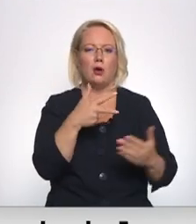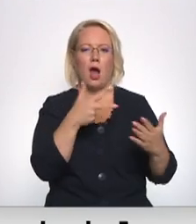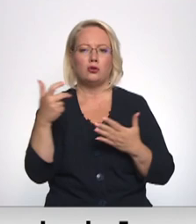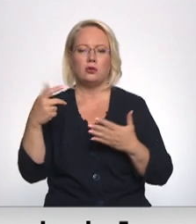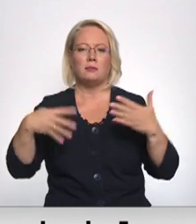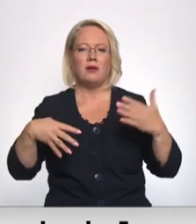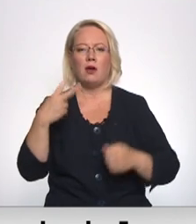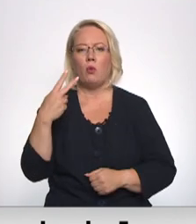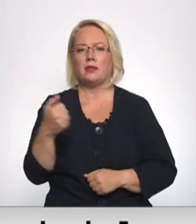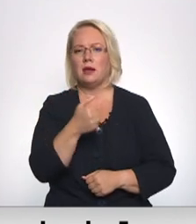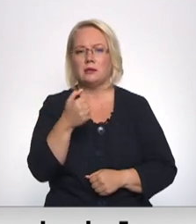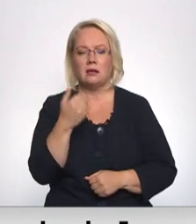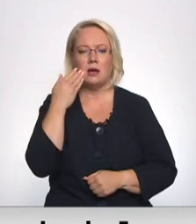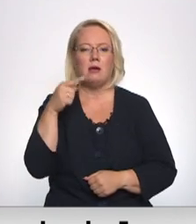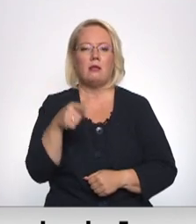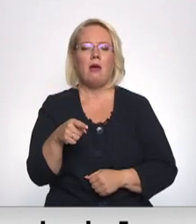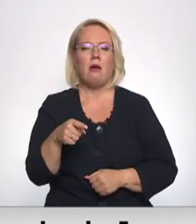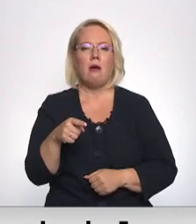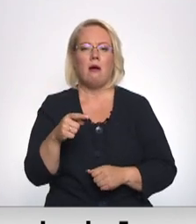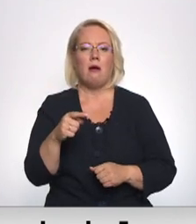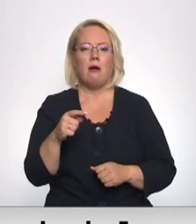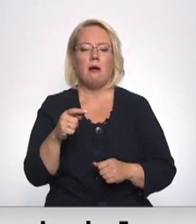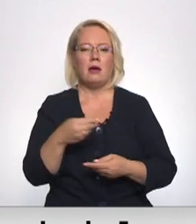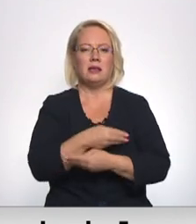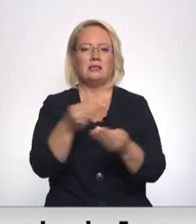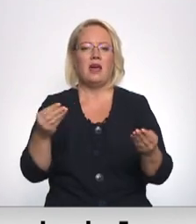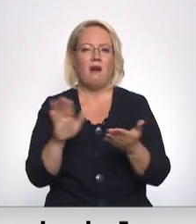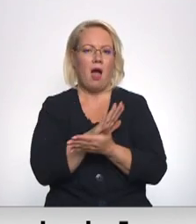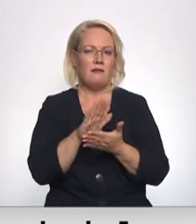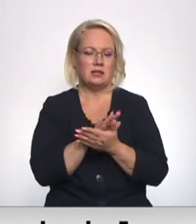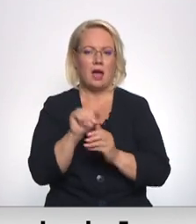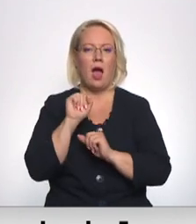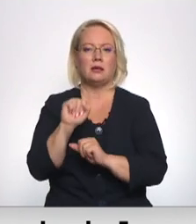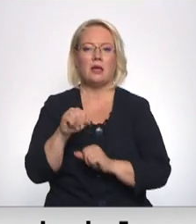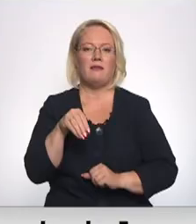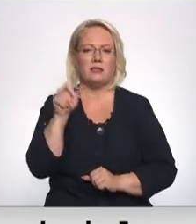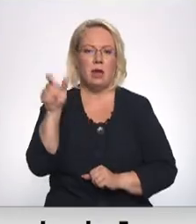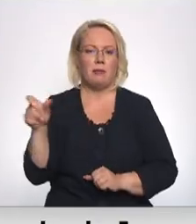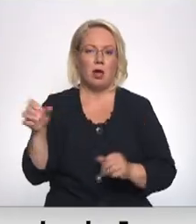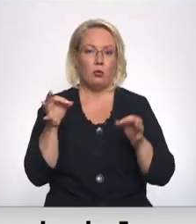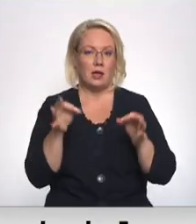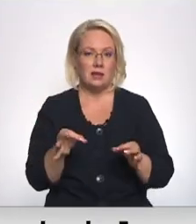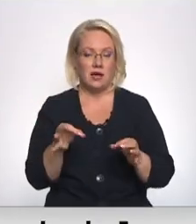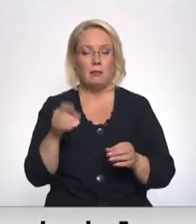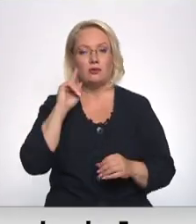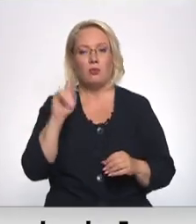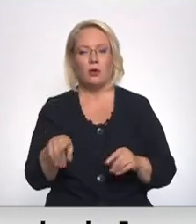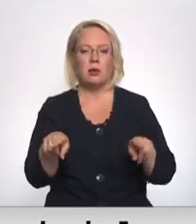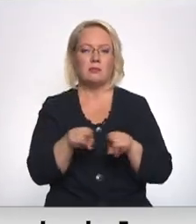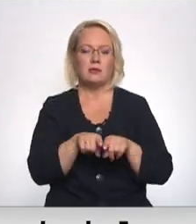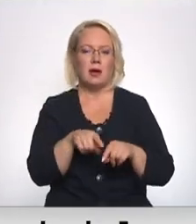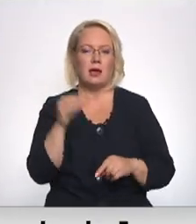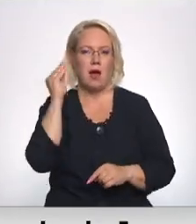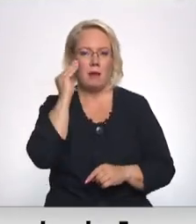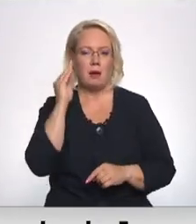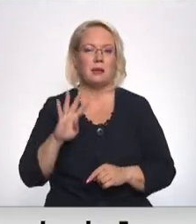1892. Gads, kad šeit izdeva avīzi, kas aizstāvēja zemnieku tiesības. Un, protams, mums ir jāpiemina